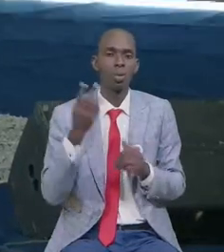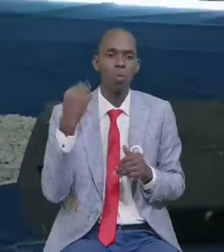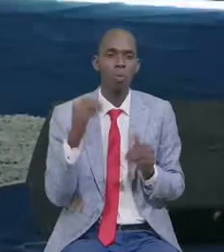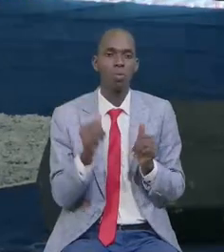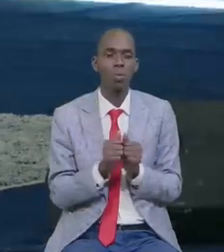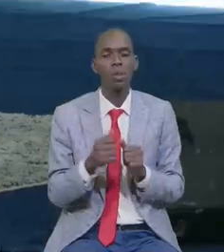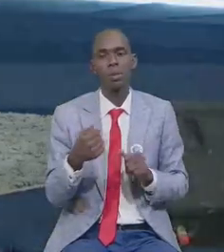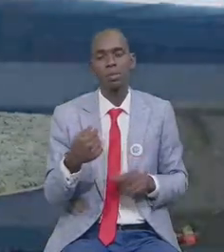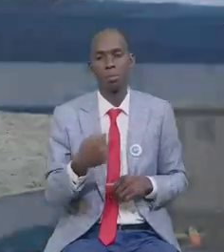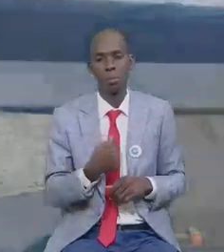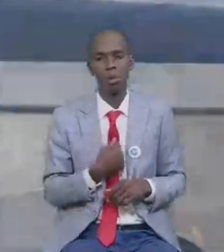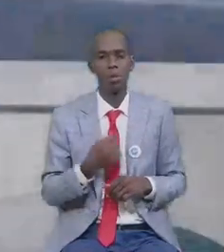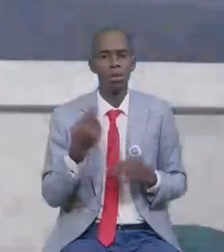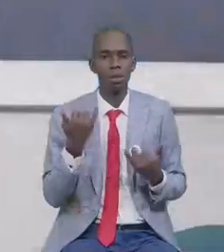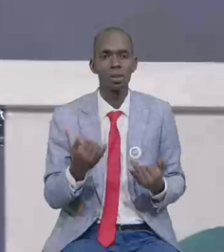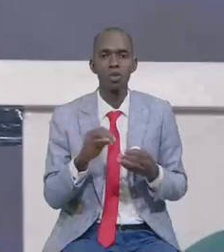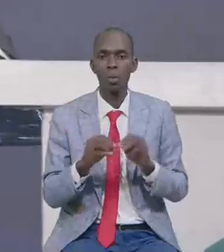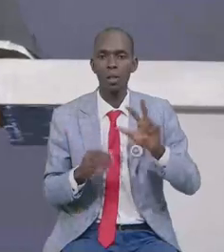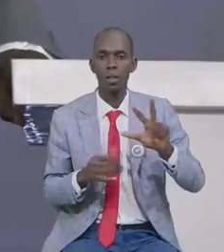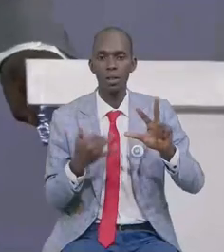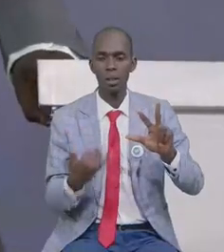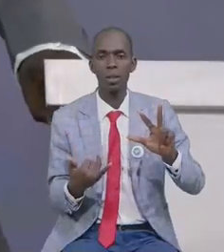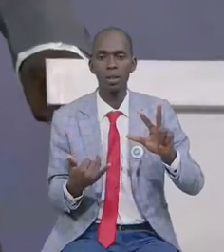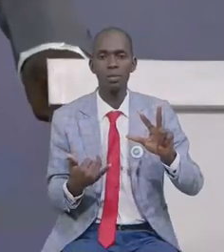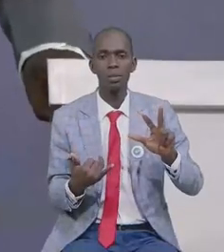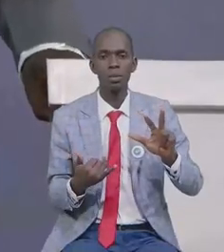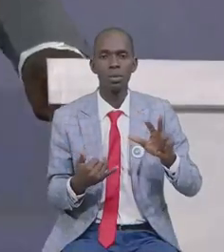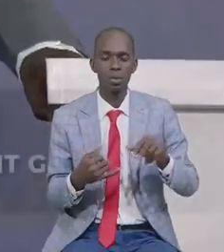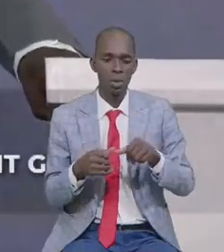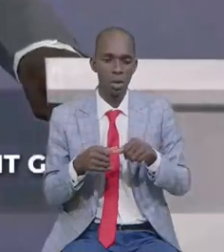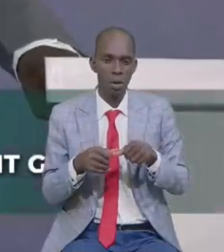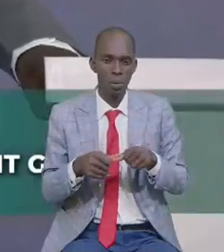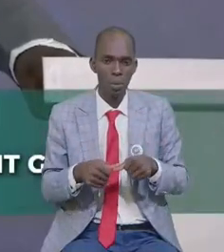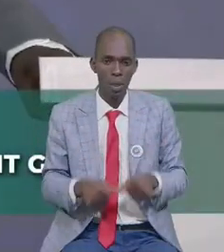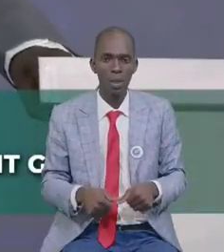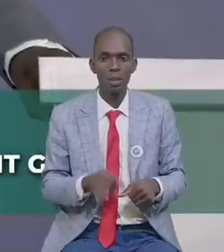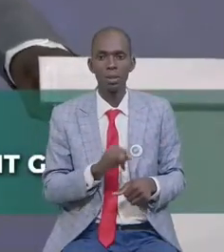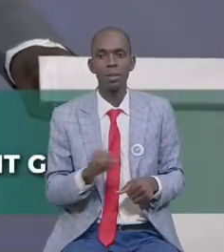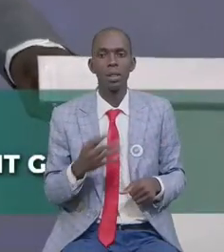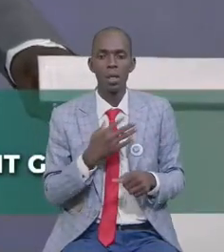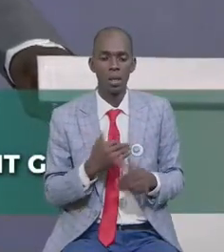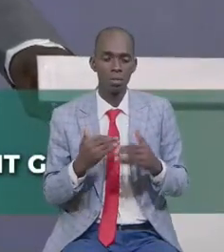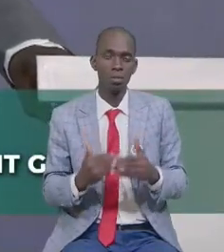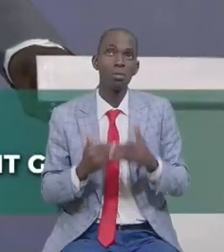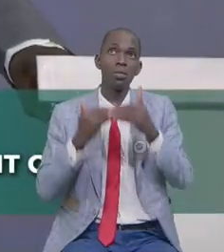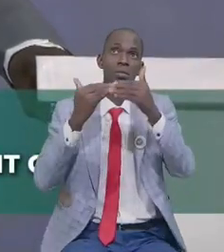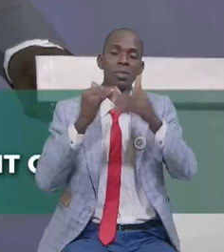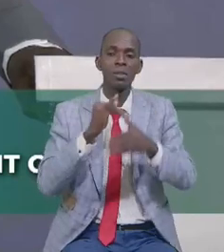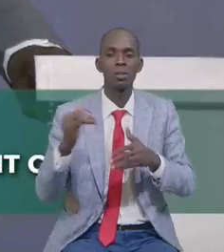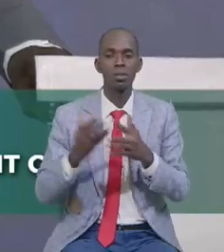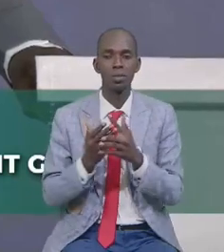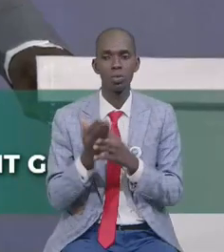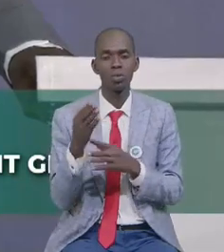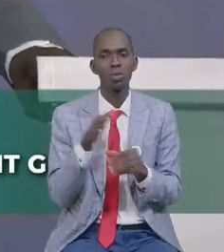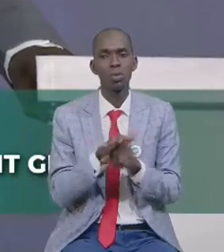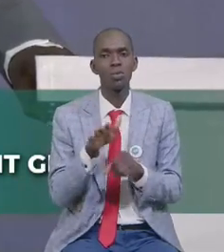Troisième élément, abonder et avancer à travers la grâce